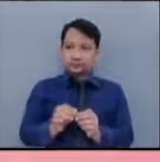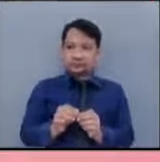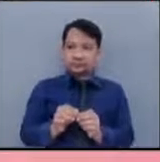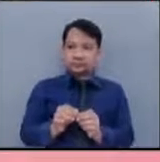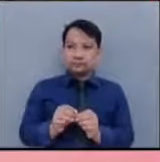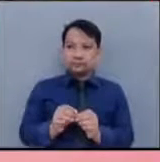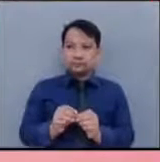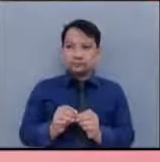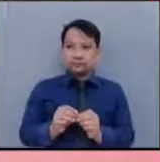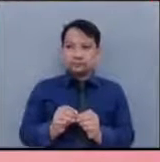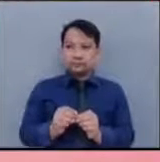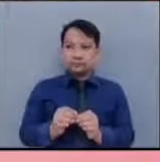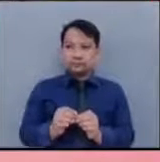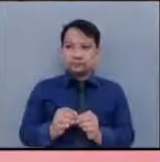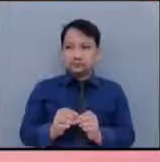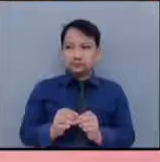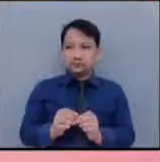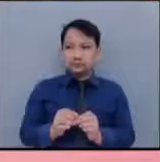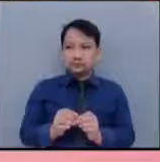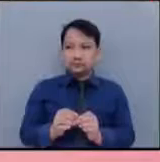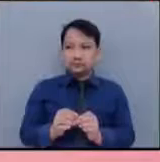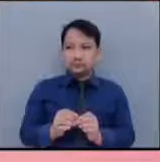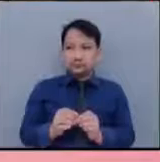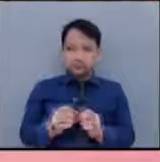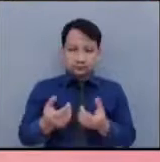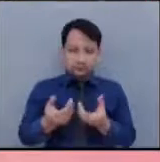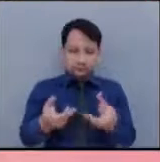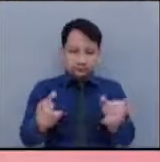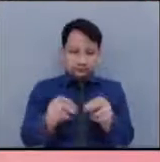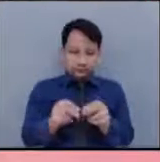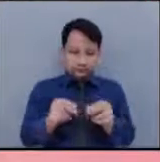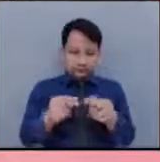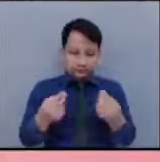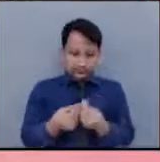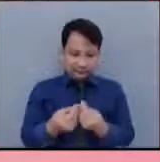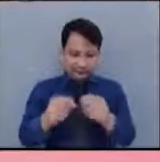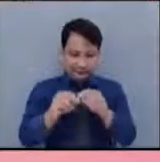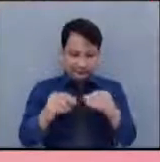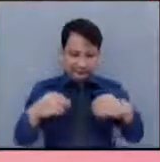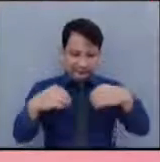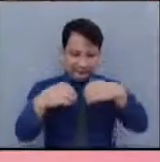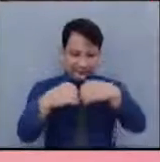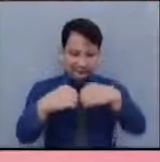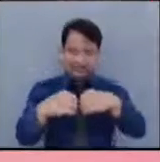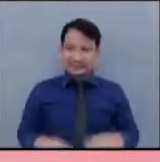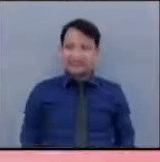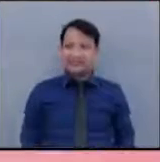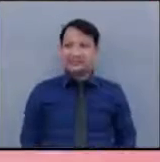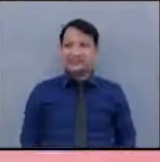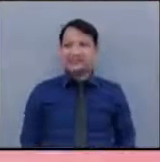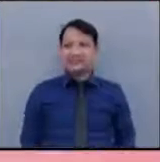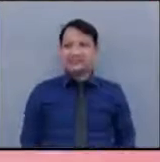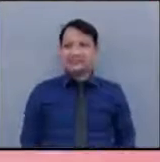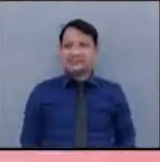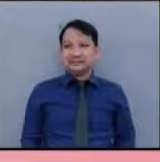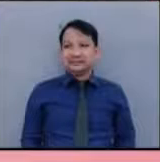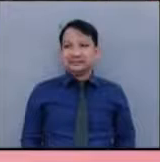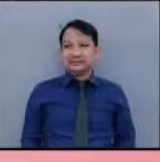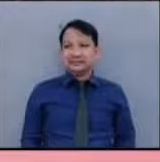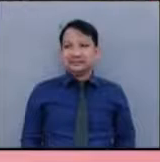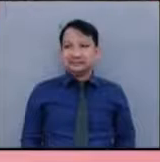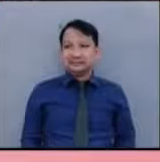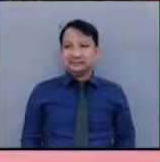dito sa magkabilang gilid. So, ganito. Pagkatupi nyo ng ganyan, guys, kita nyo sa screens nyo.